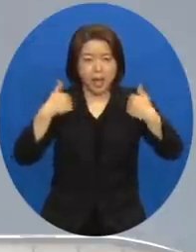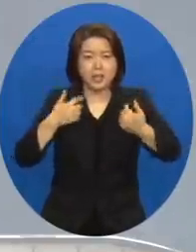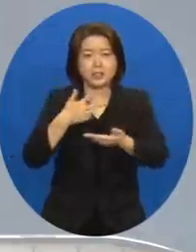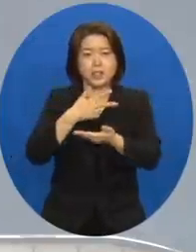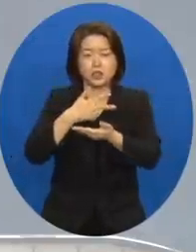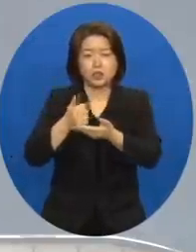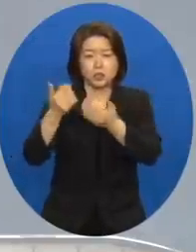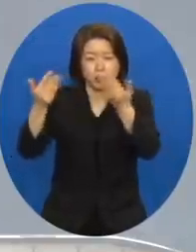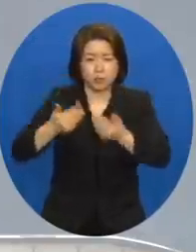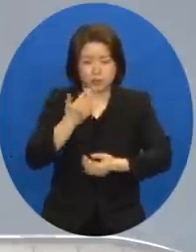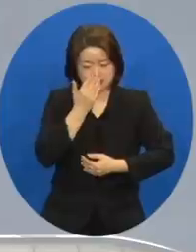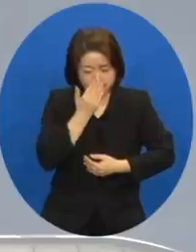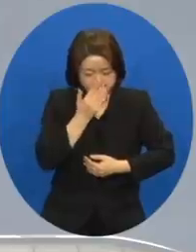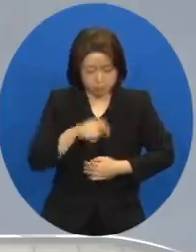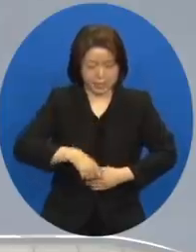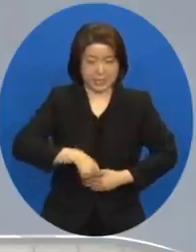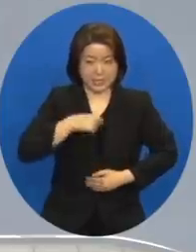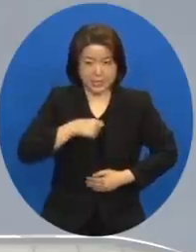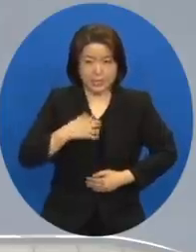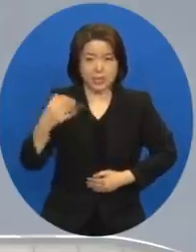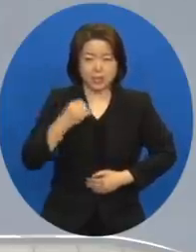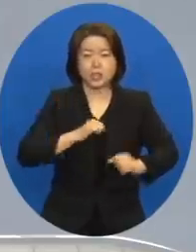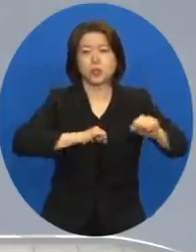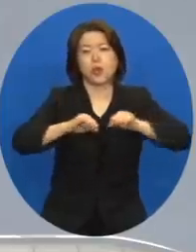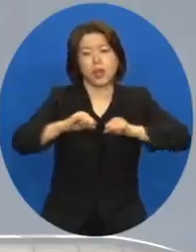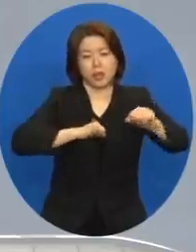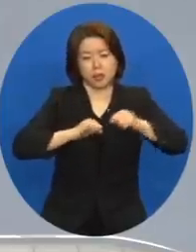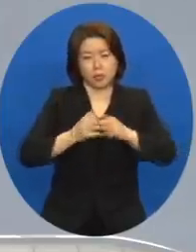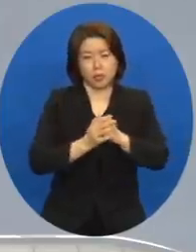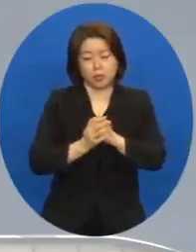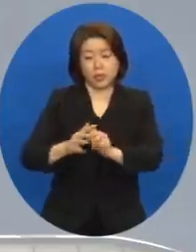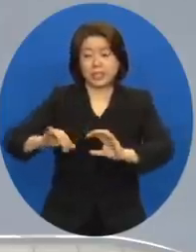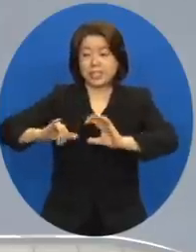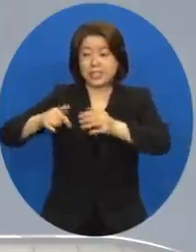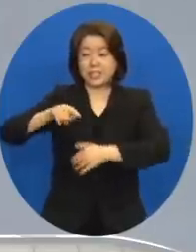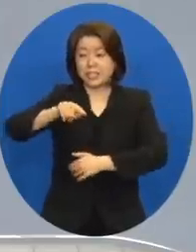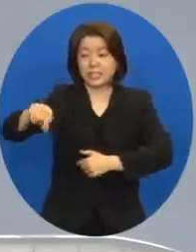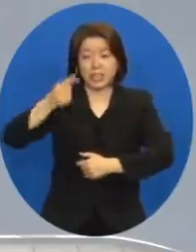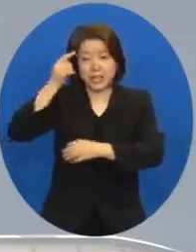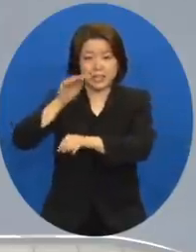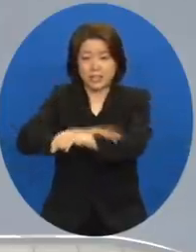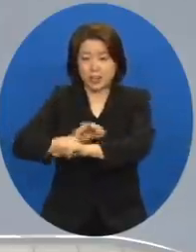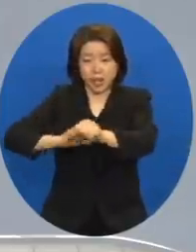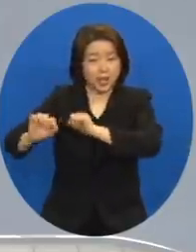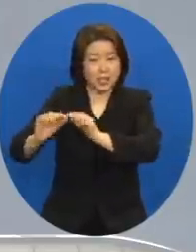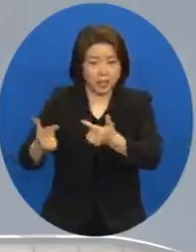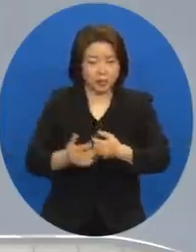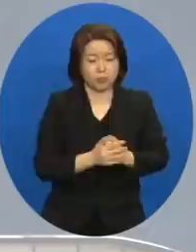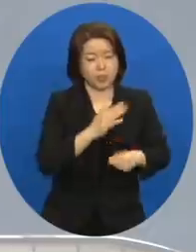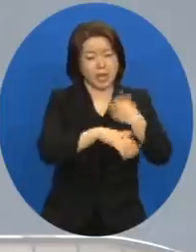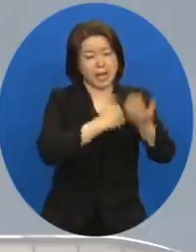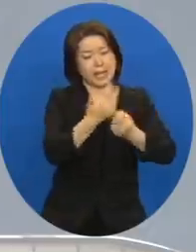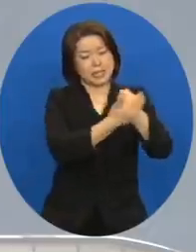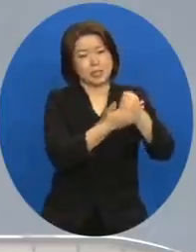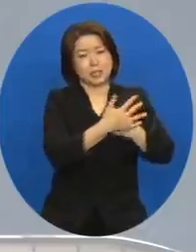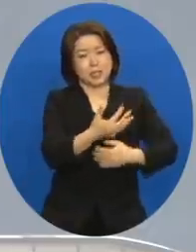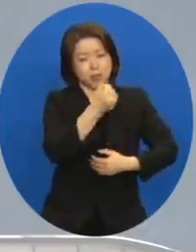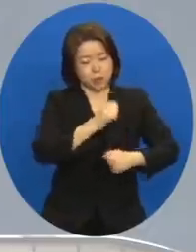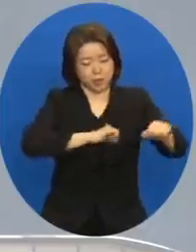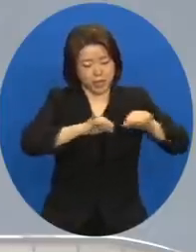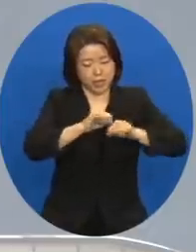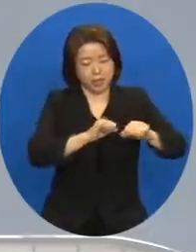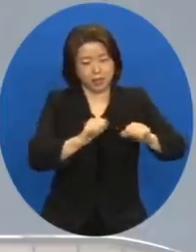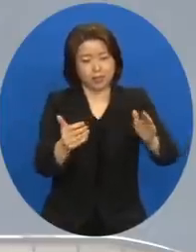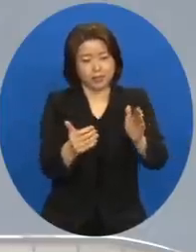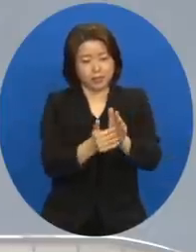순박함을 과 진실함으로 행하고 세상의 지혜로 행하지 않고 하나님의 은혜로 행하였다